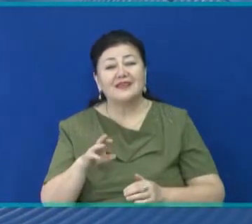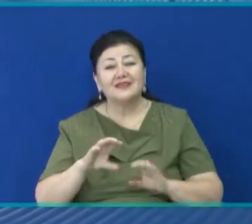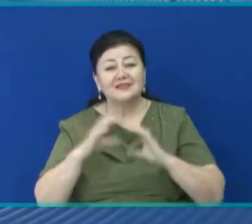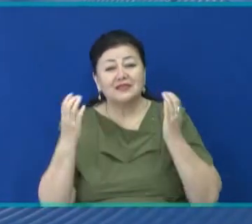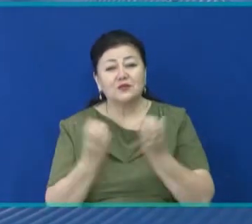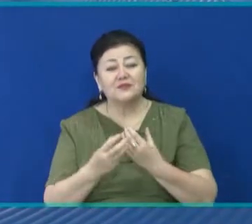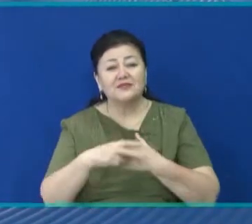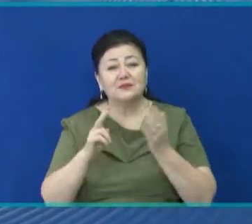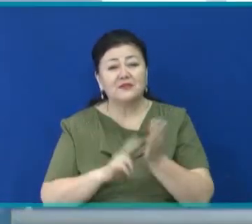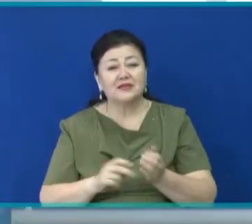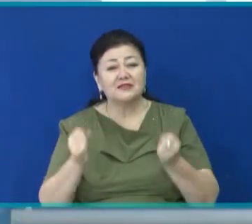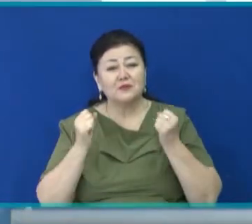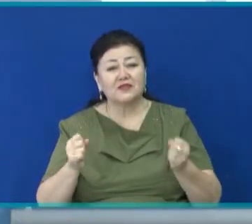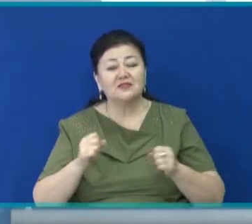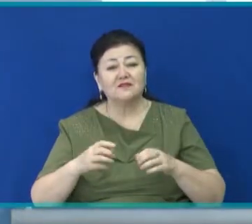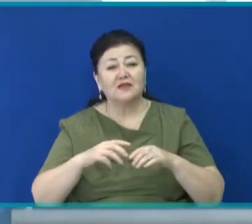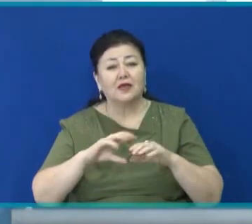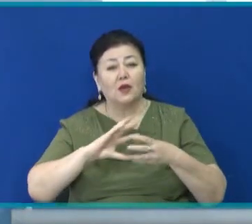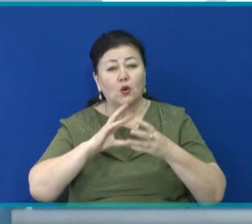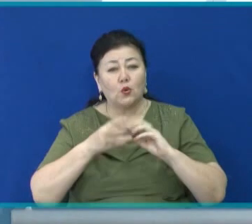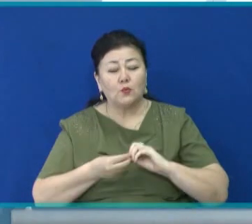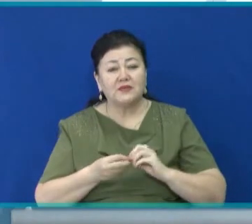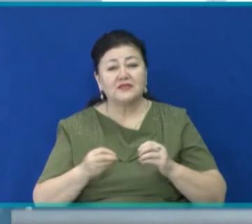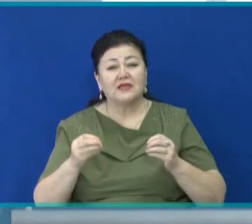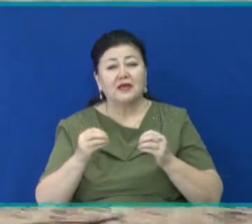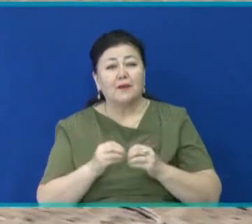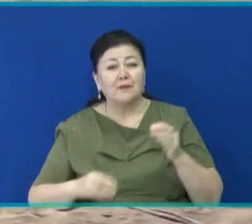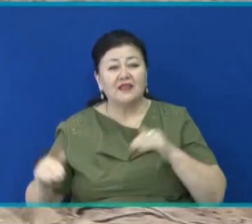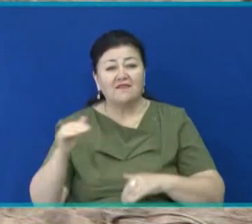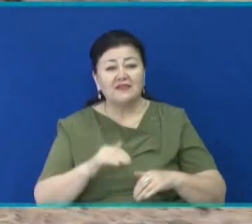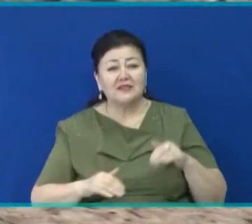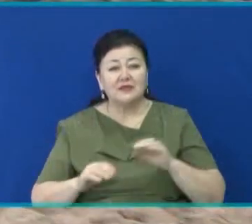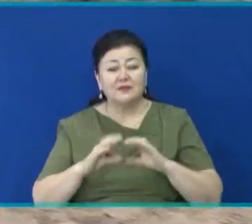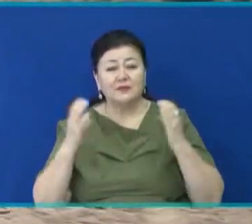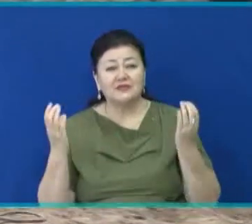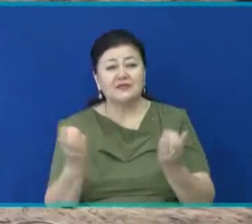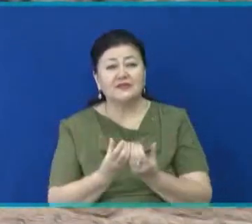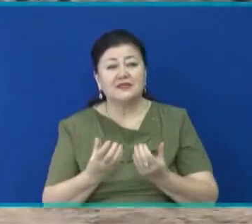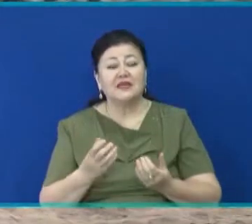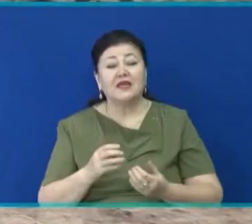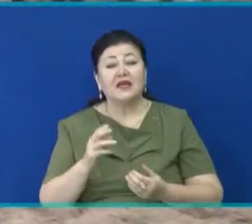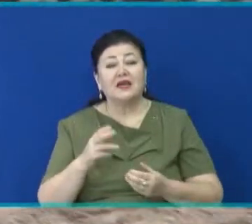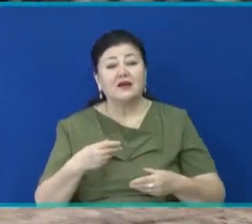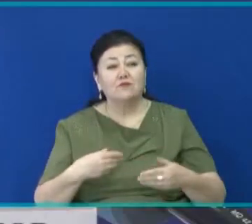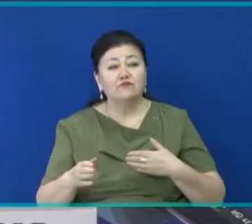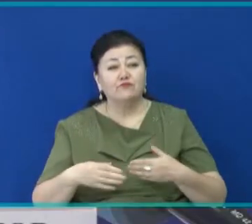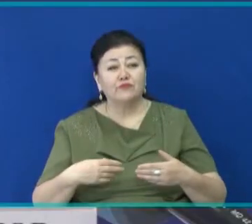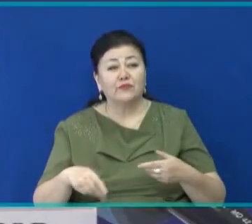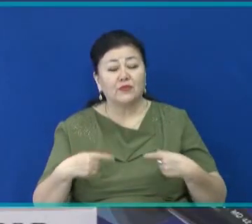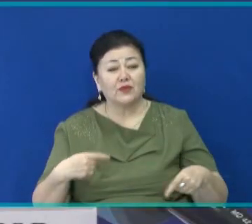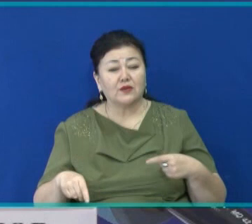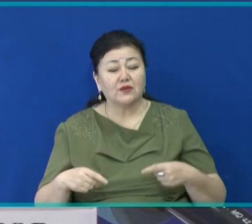спортивных комплексов, 10 плавательных бассейнов, а также спортивные залы, хоккейные корты и ипподромы.